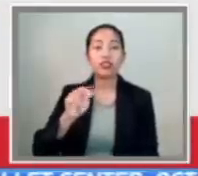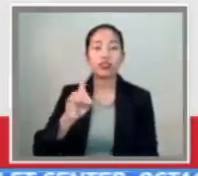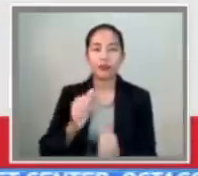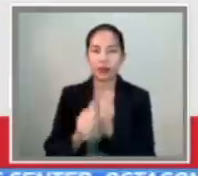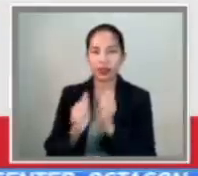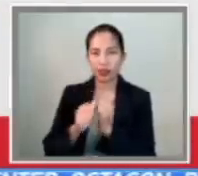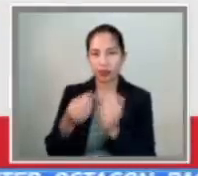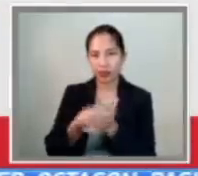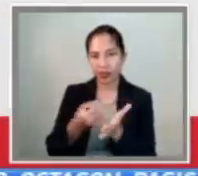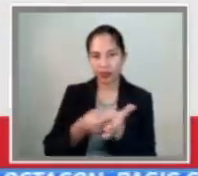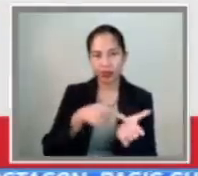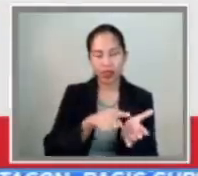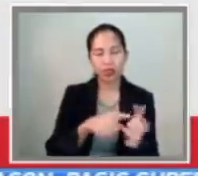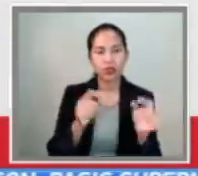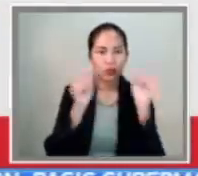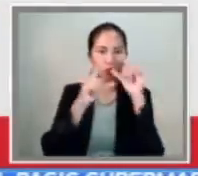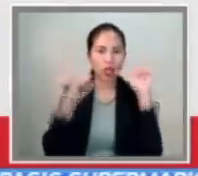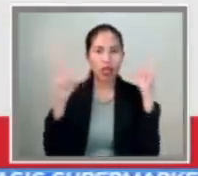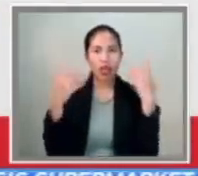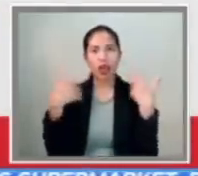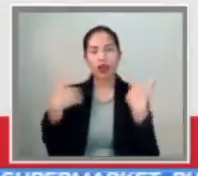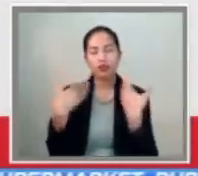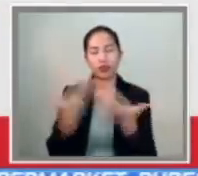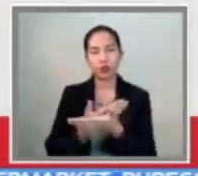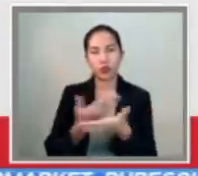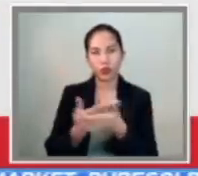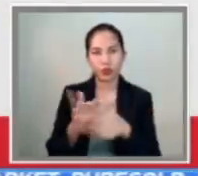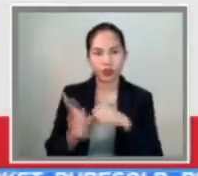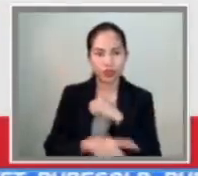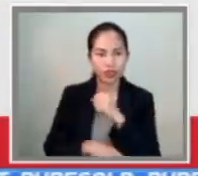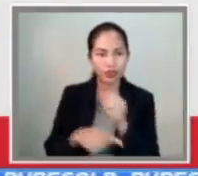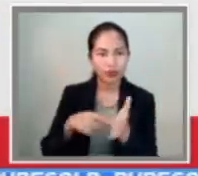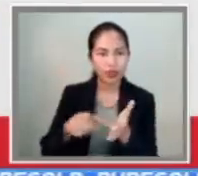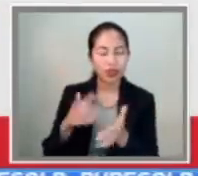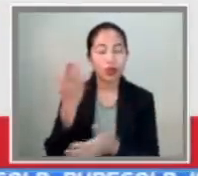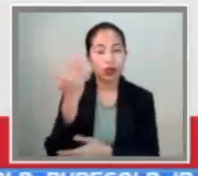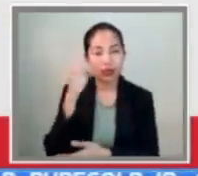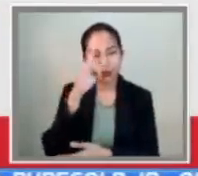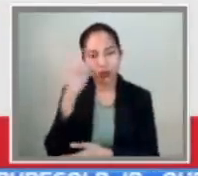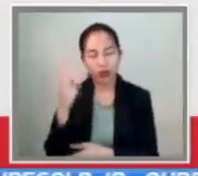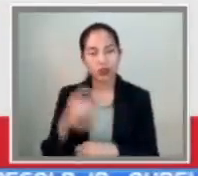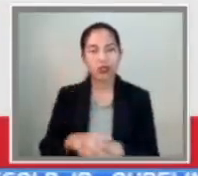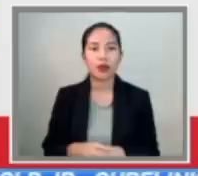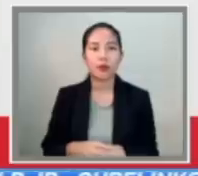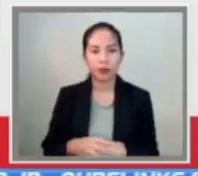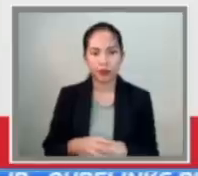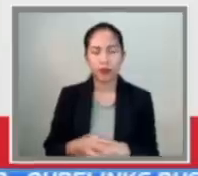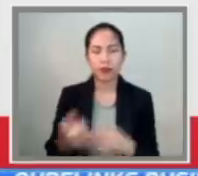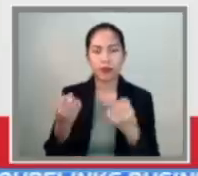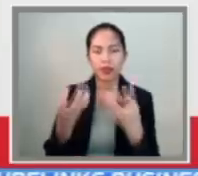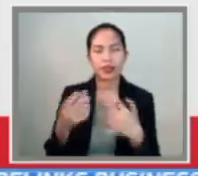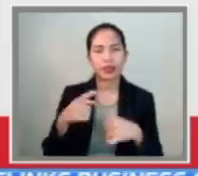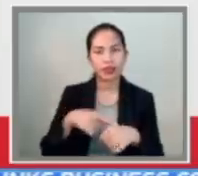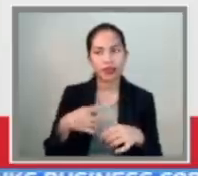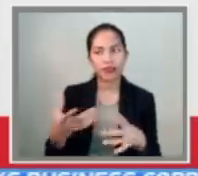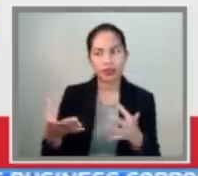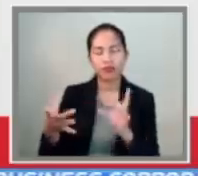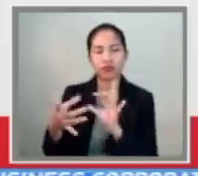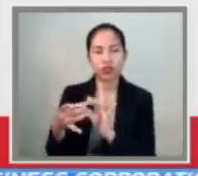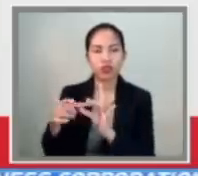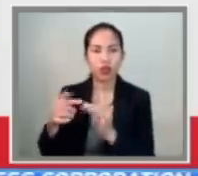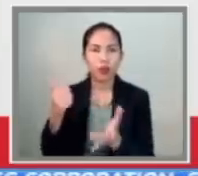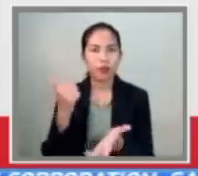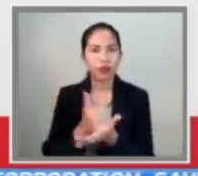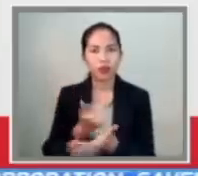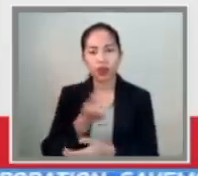sa panibagong multa ng PCC dahil ilang beses na silang nakikipag-ugnayan para maaprubahan ang mga alternatibong